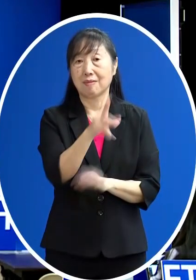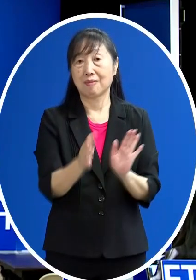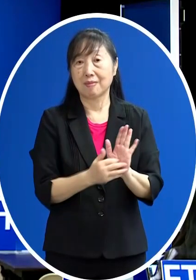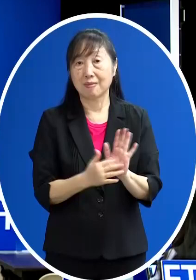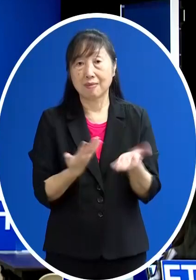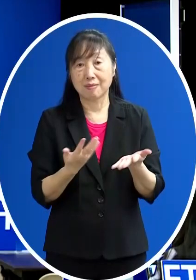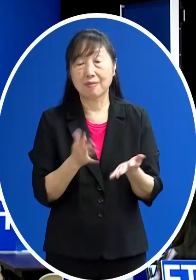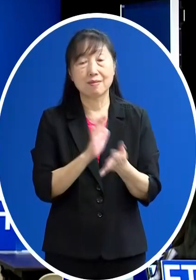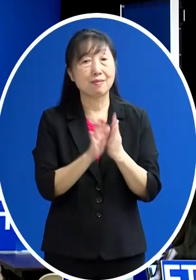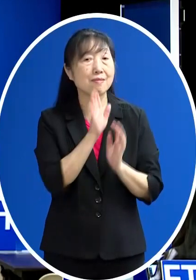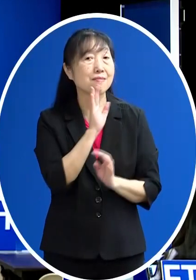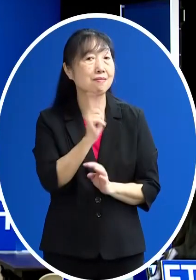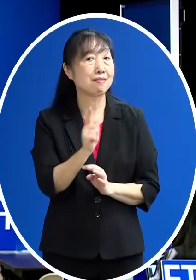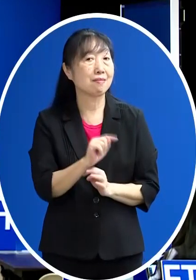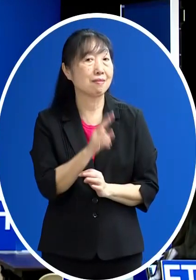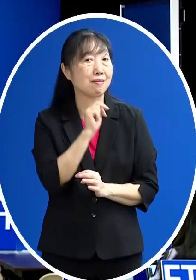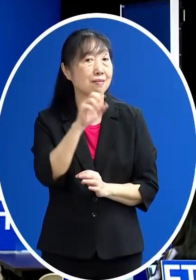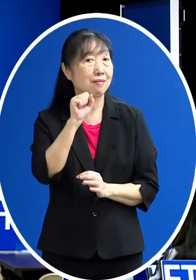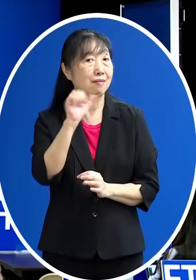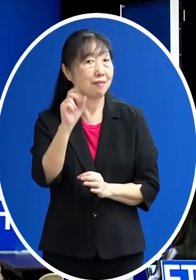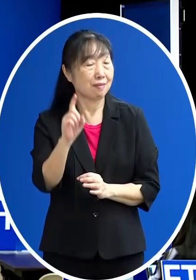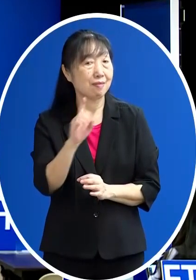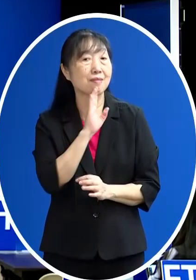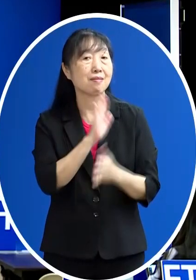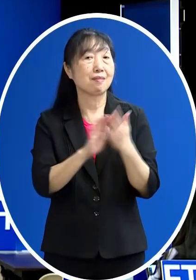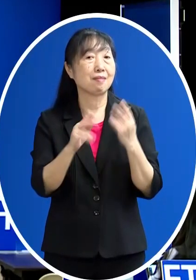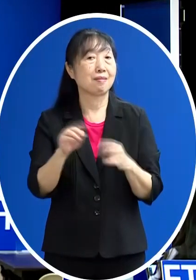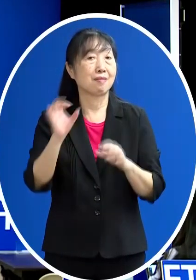那这个是 MSD 还是辉瑞是哪一种